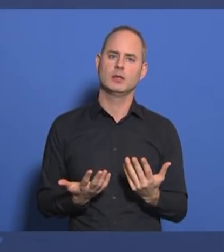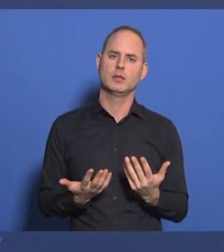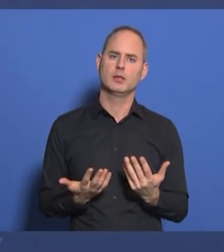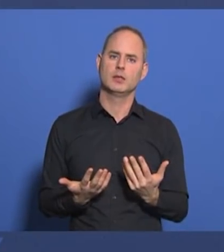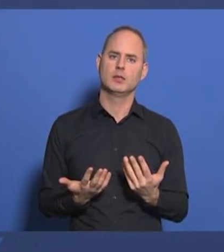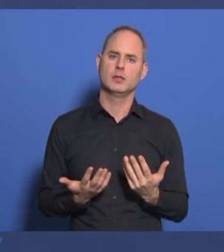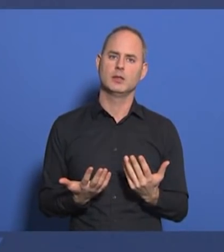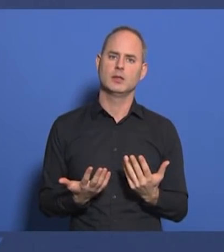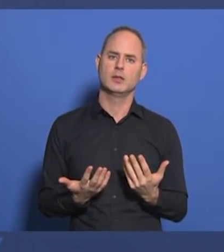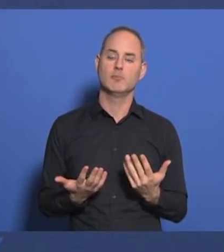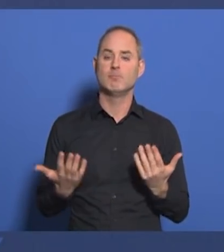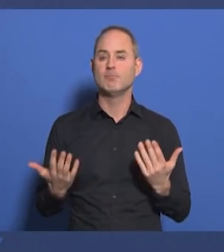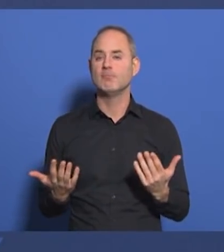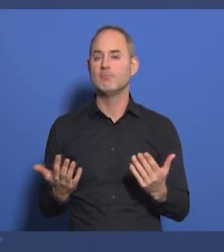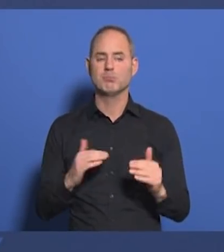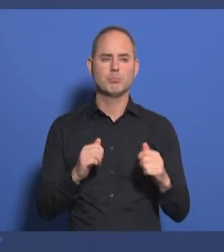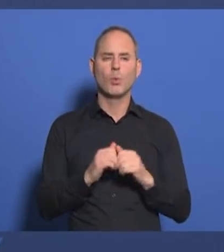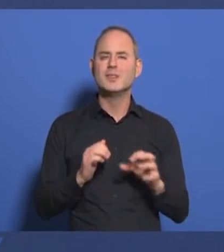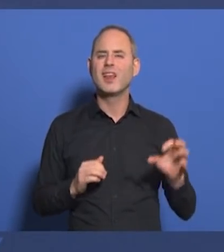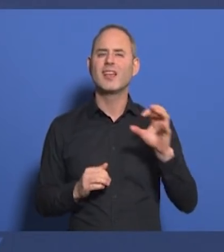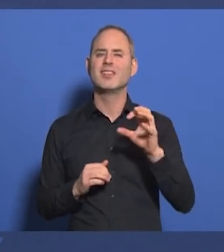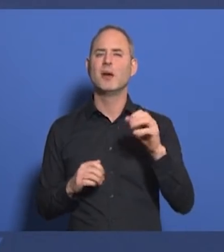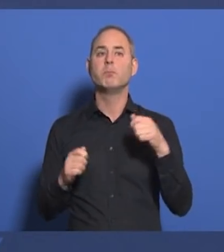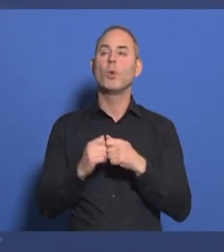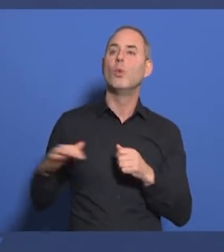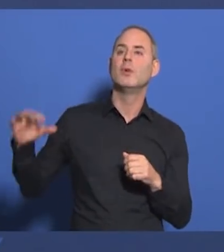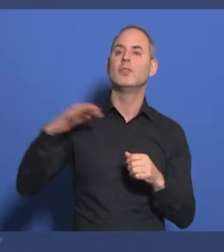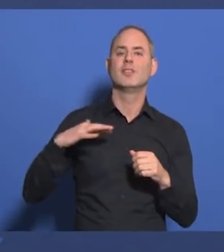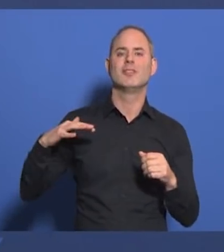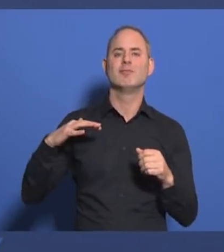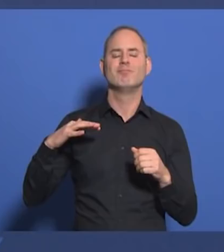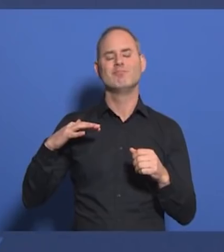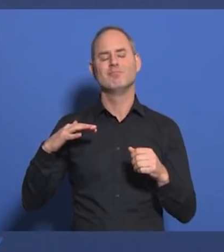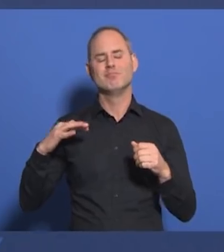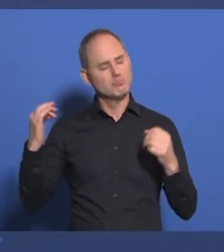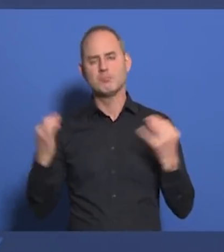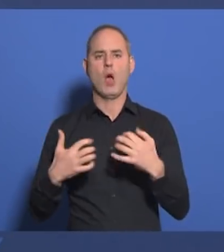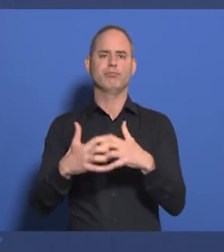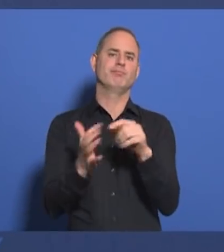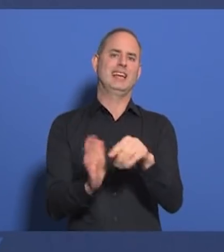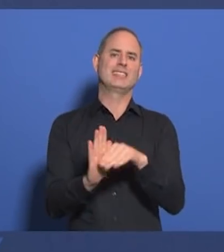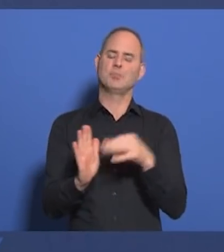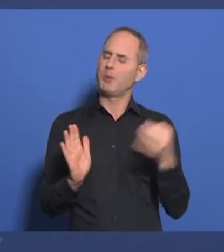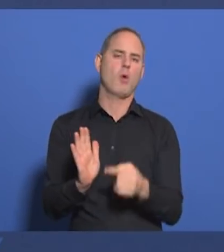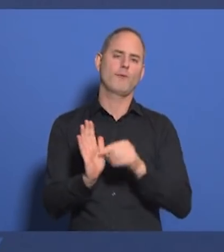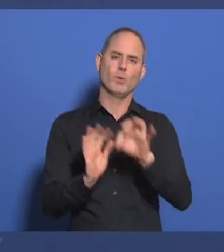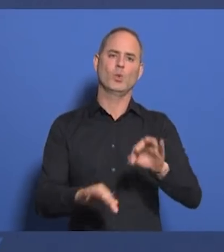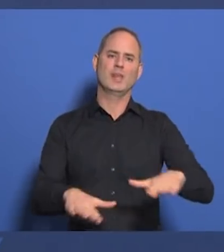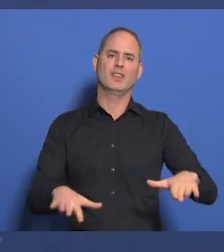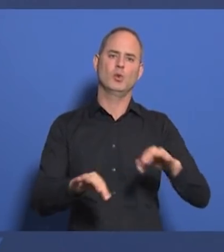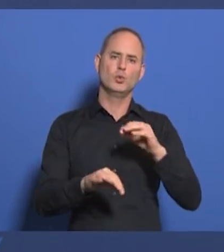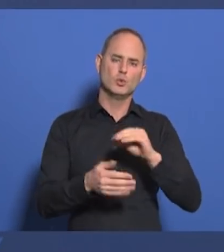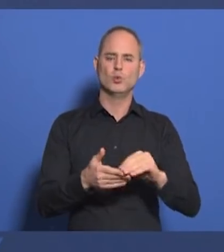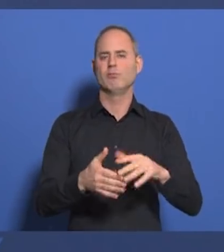schaffen, damit wir eben jederzeit handlungsfähig wären, wenn notwendig. Auch wenn der Bundeskanzler den